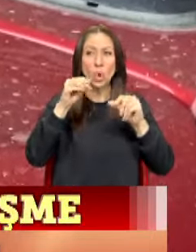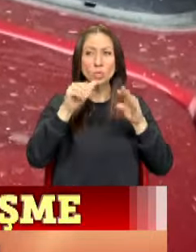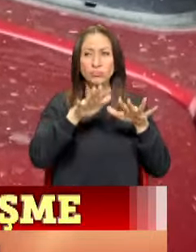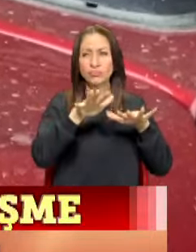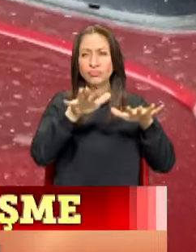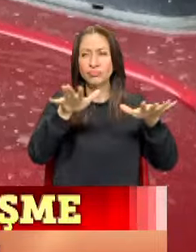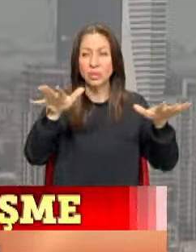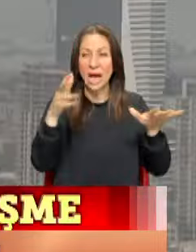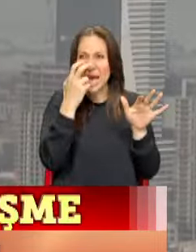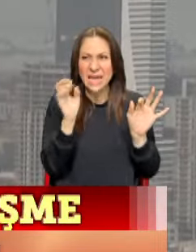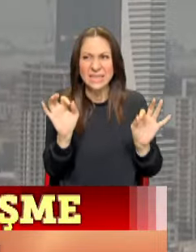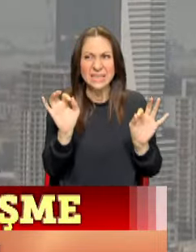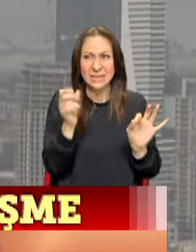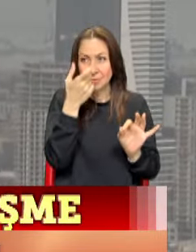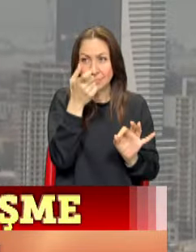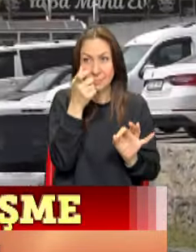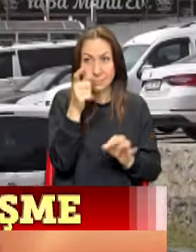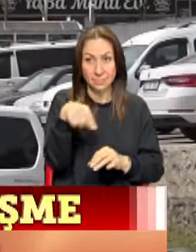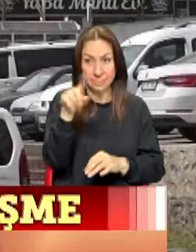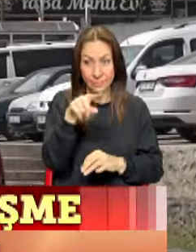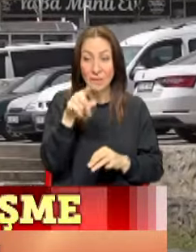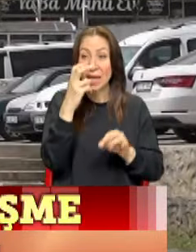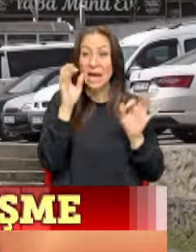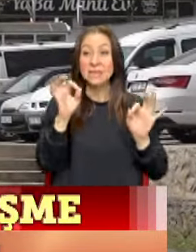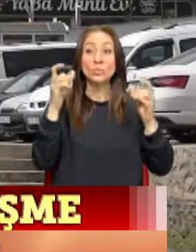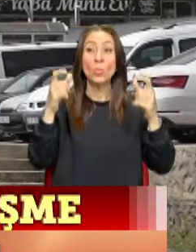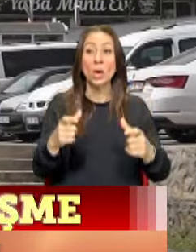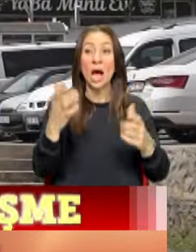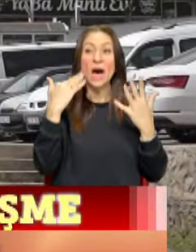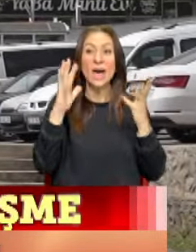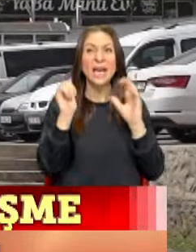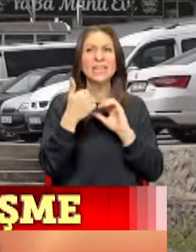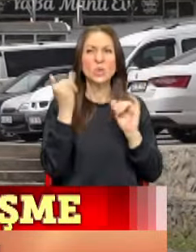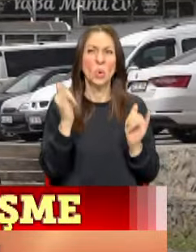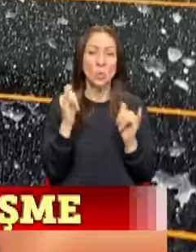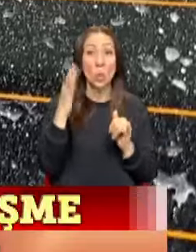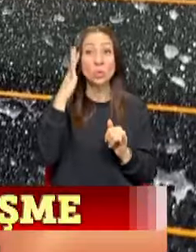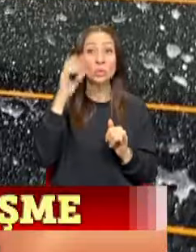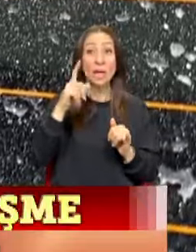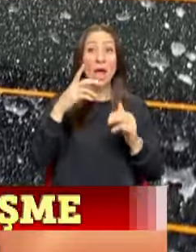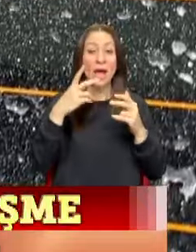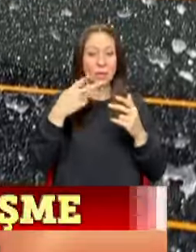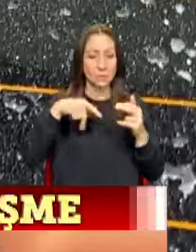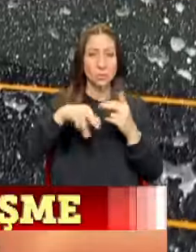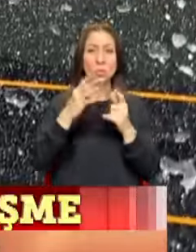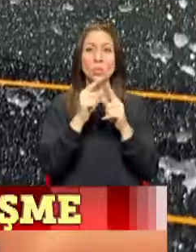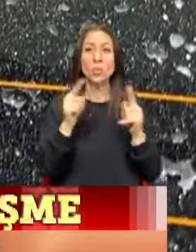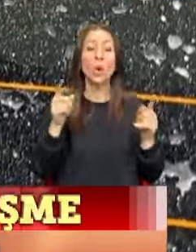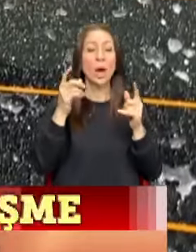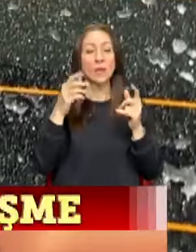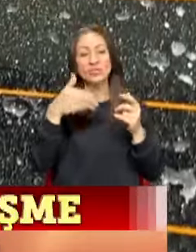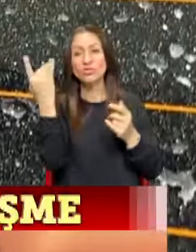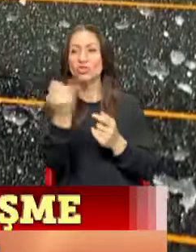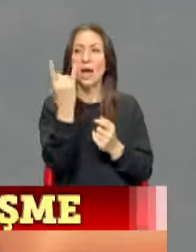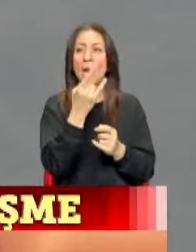taşınımı seviyesi hassas noktada. Hassas olan bölgelerde hava kalitesi kötü. Uzmanlar açık alanlarda uzun süre vakit